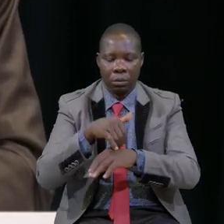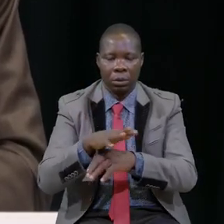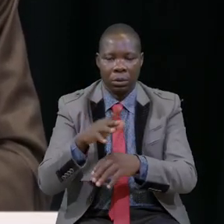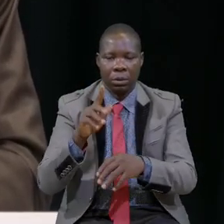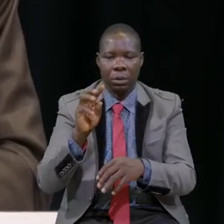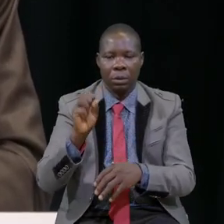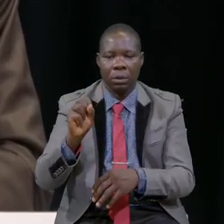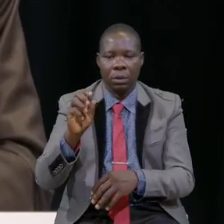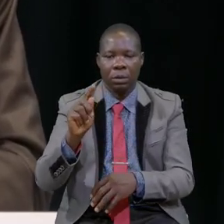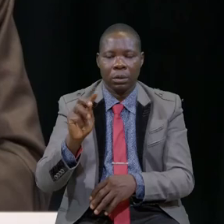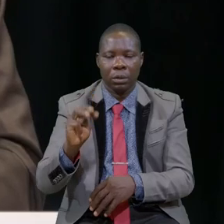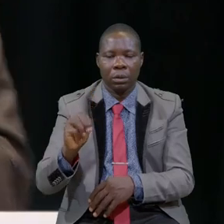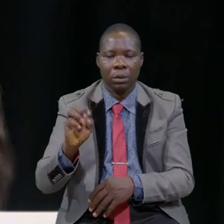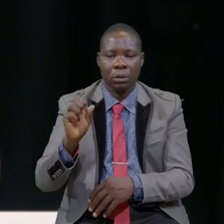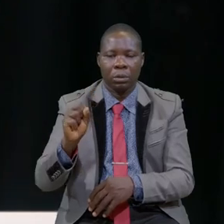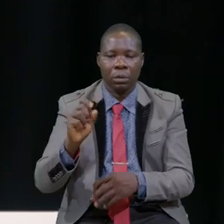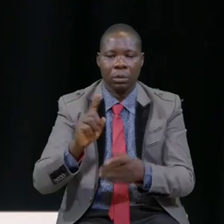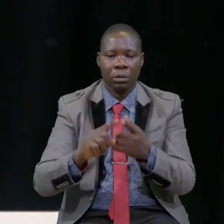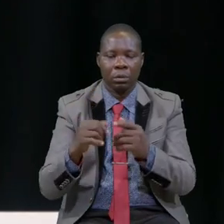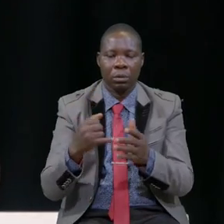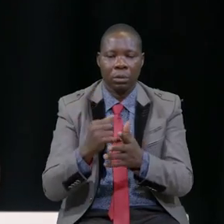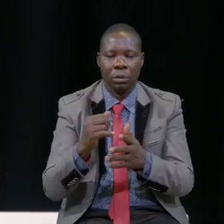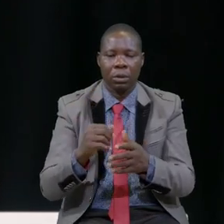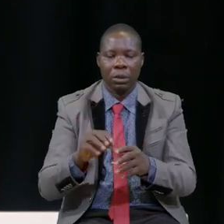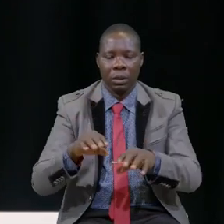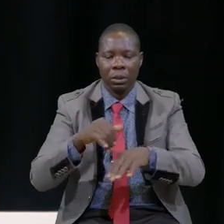donnera. Contactez-le.